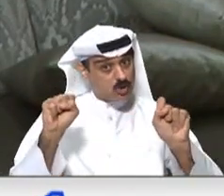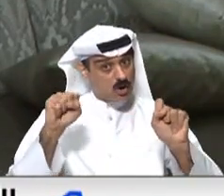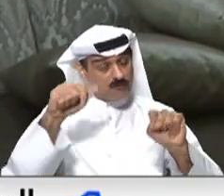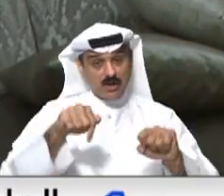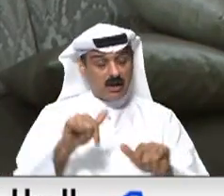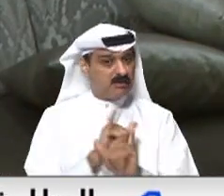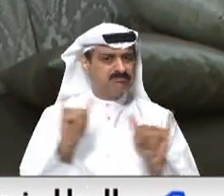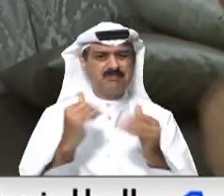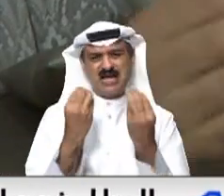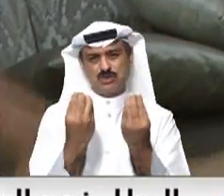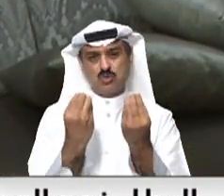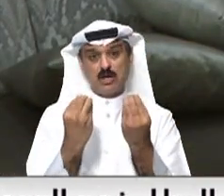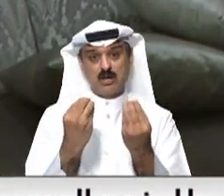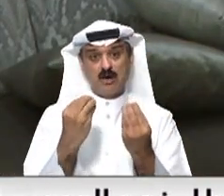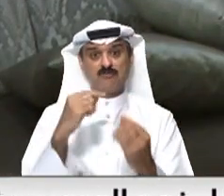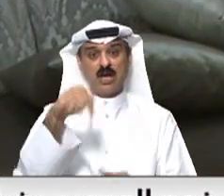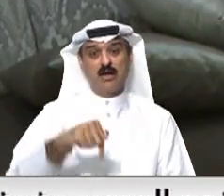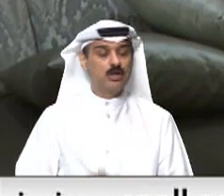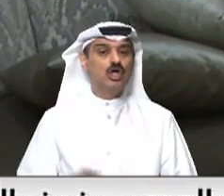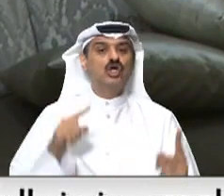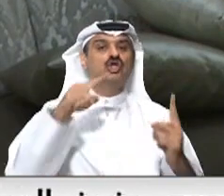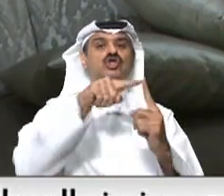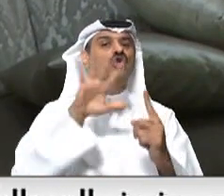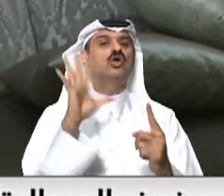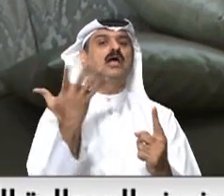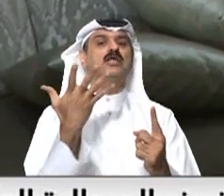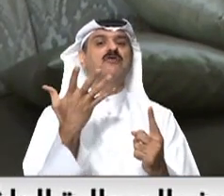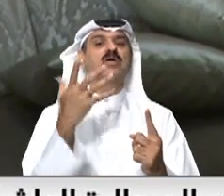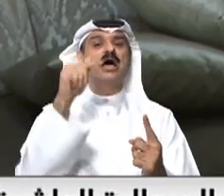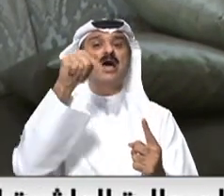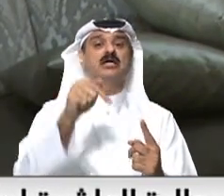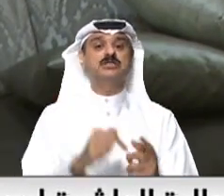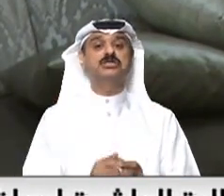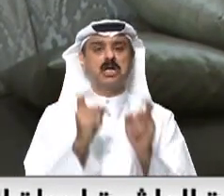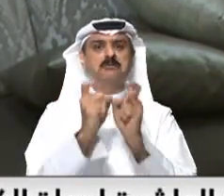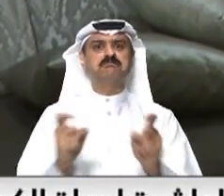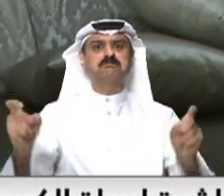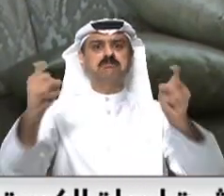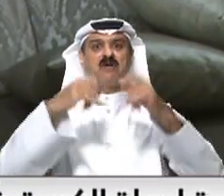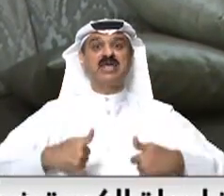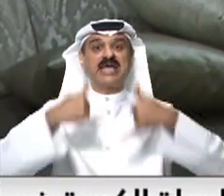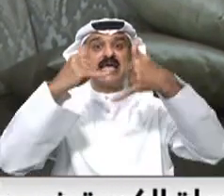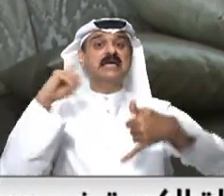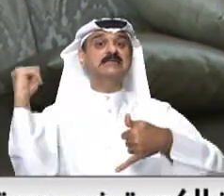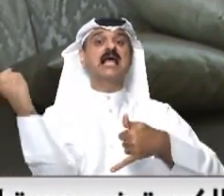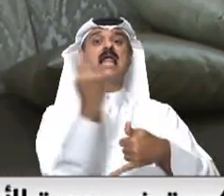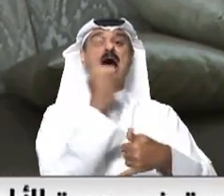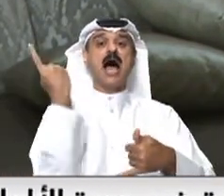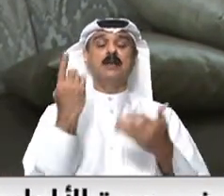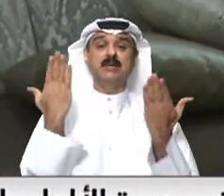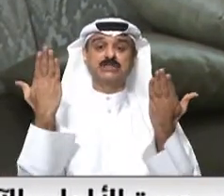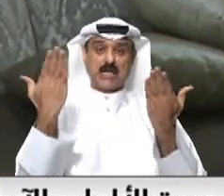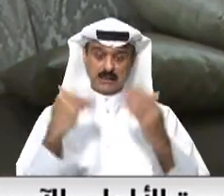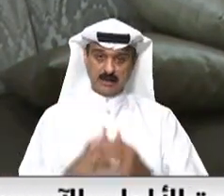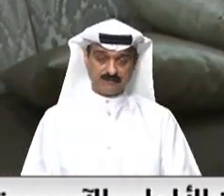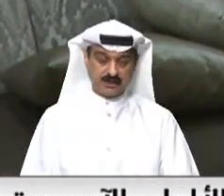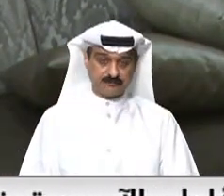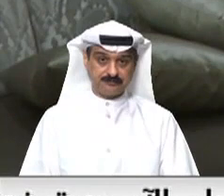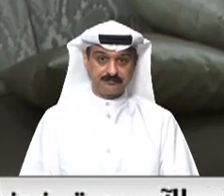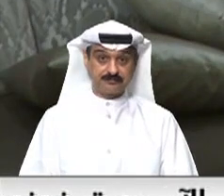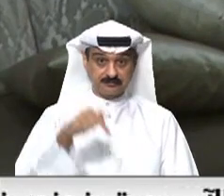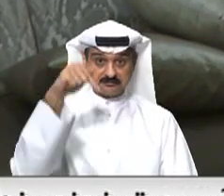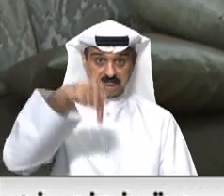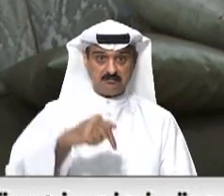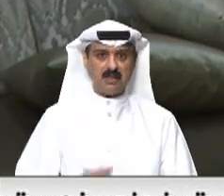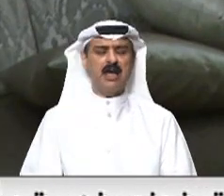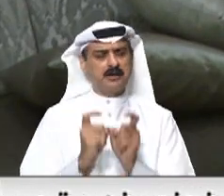الفريق، والهدفنا الرئيسي شهر 1 باش نتأهلوا إن شاء الله كأس عالم، وكانت صعبة كتير والحين ما زالها صعبة، بس وصلنا